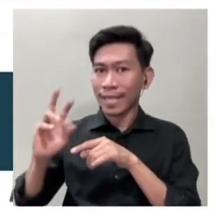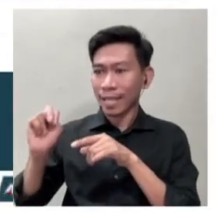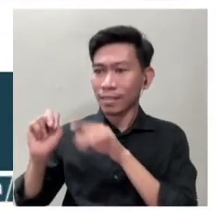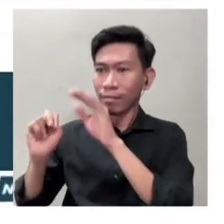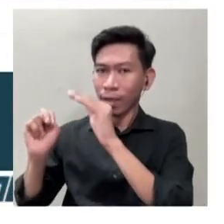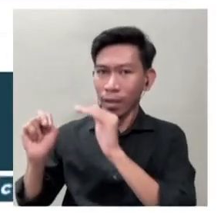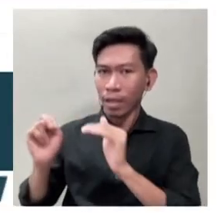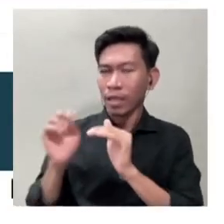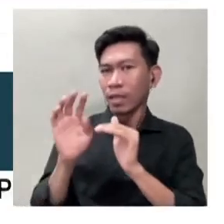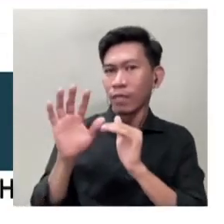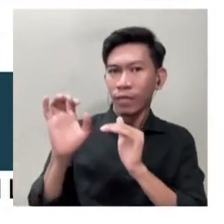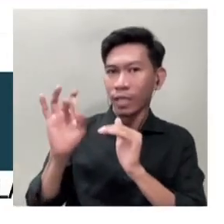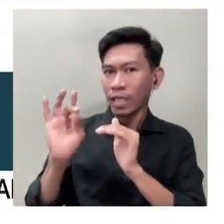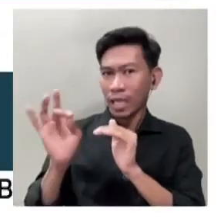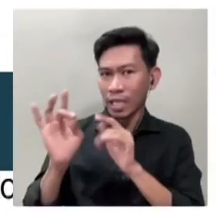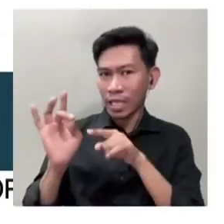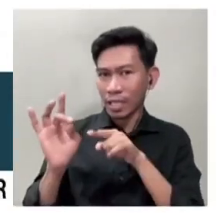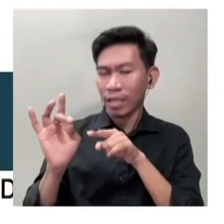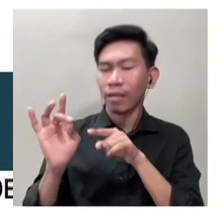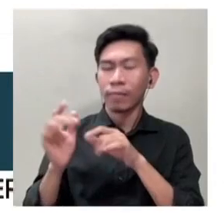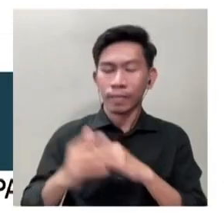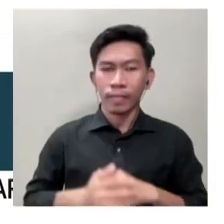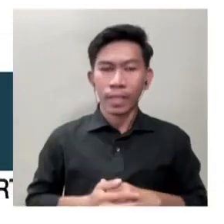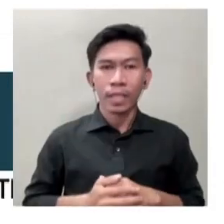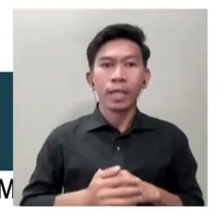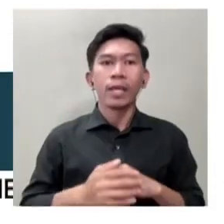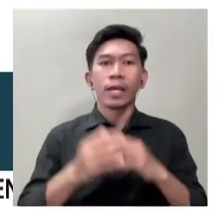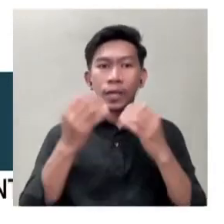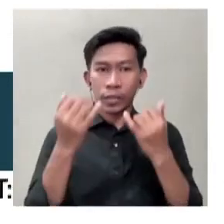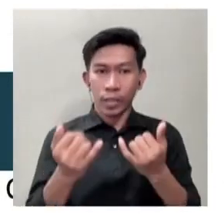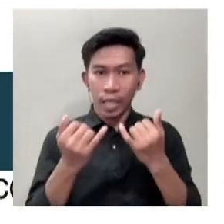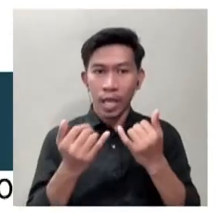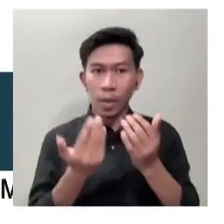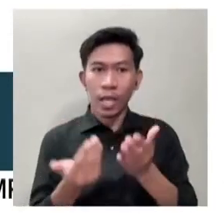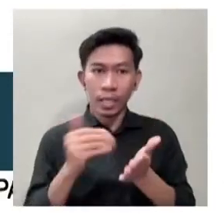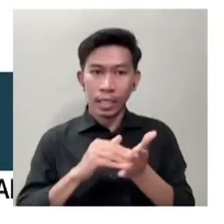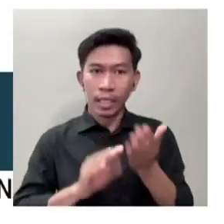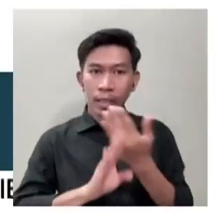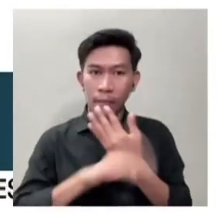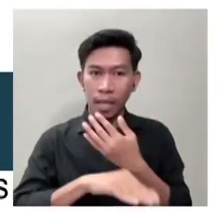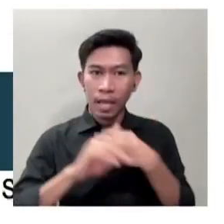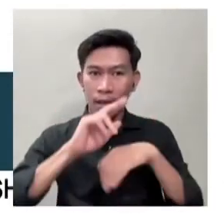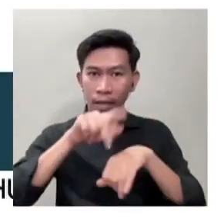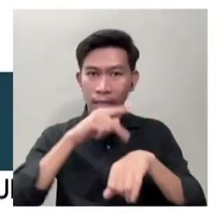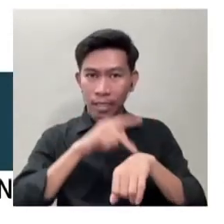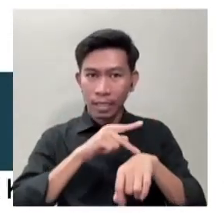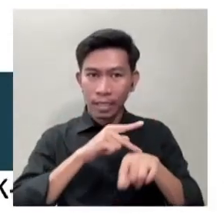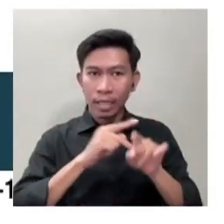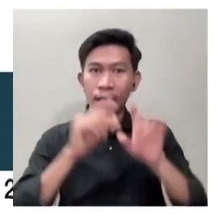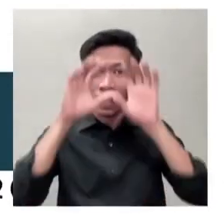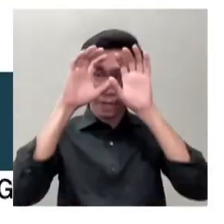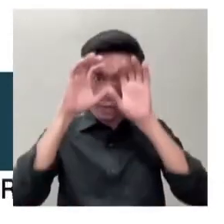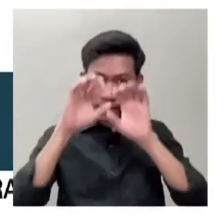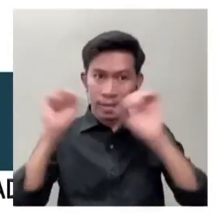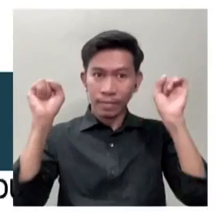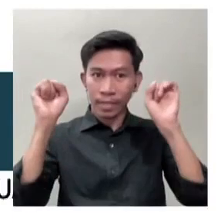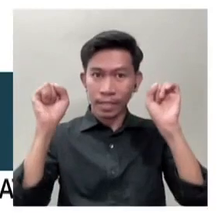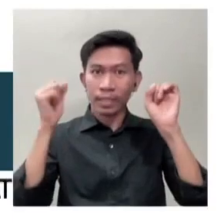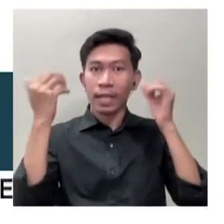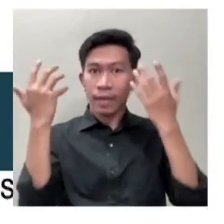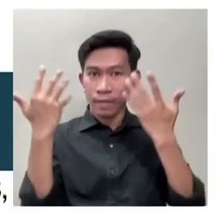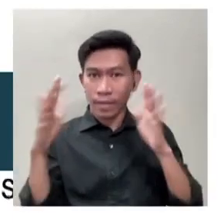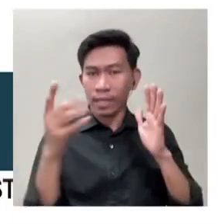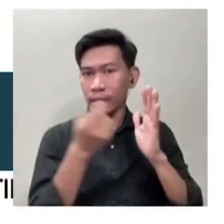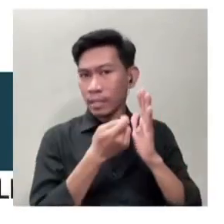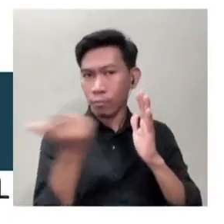$580 per metric tons. Okay, ngayon po, balik tayo sa Pilipinas, Ginoong Sono. Nilift na po ng presidente itong price cap.